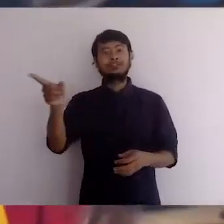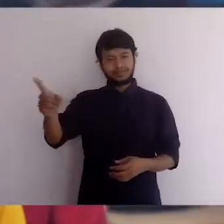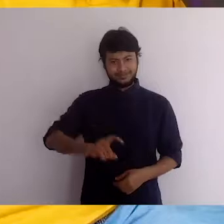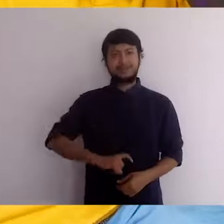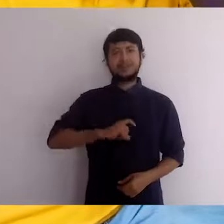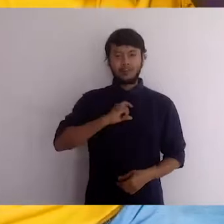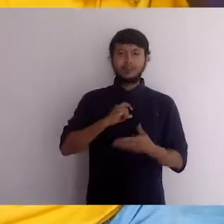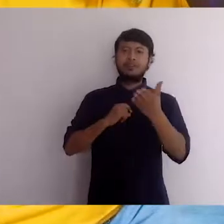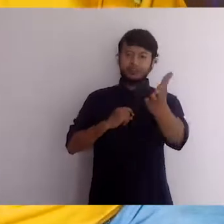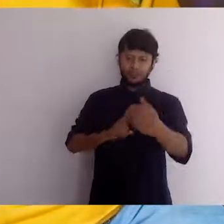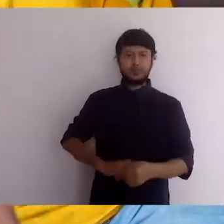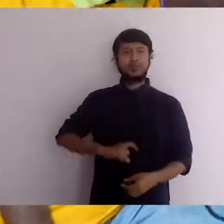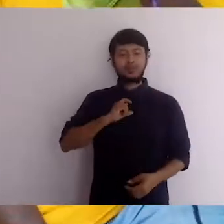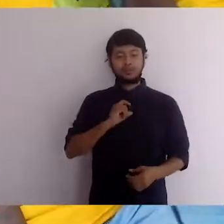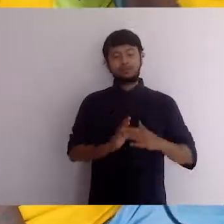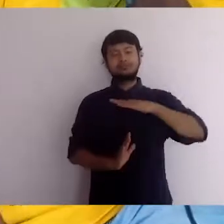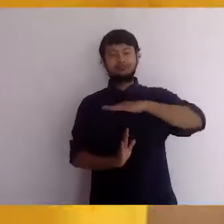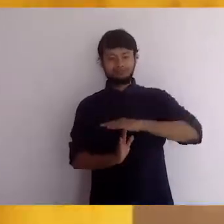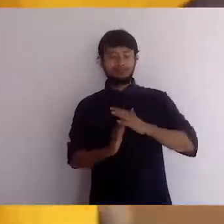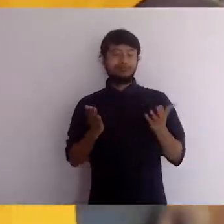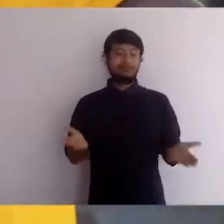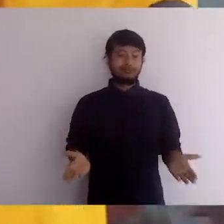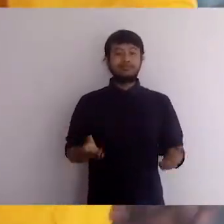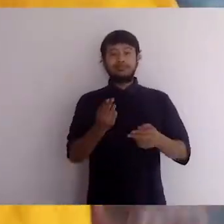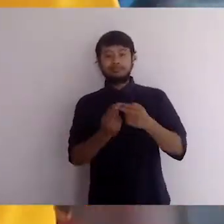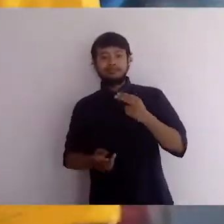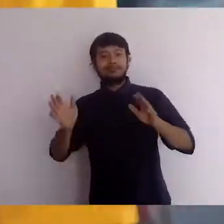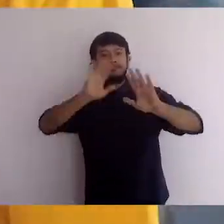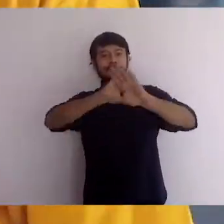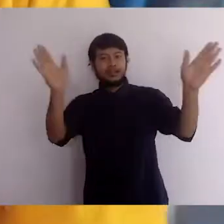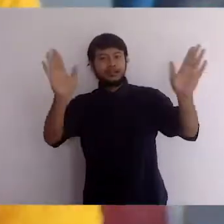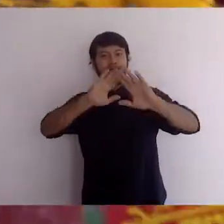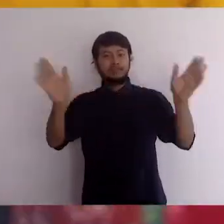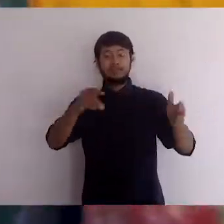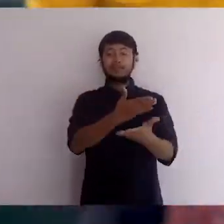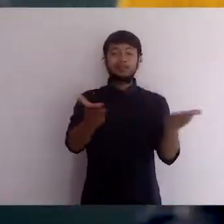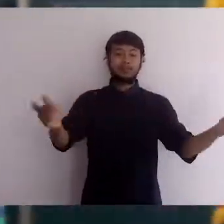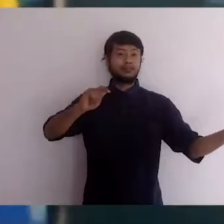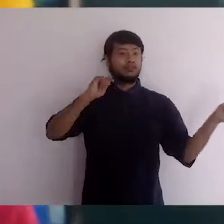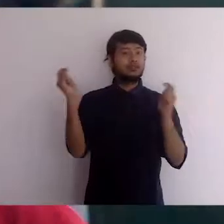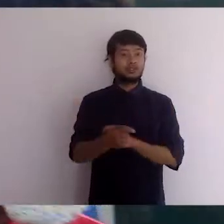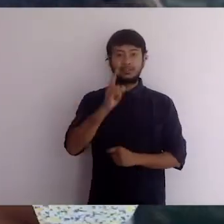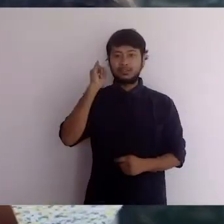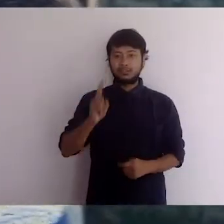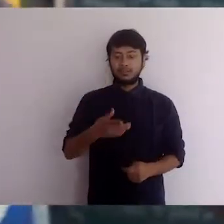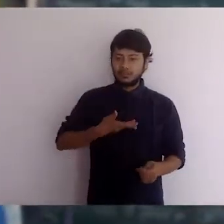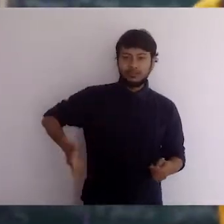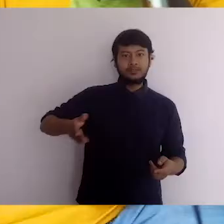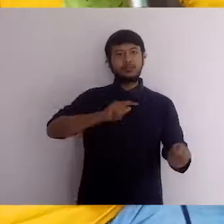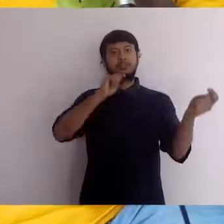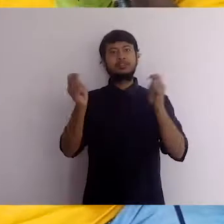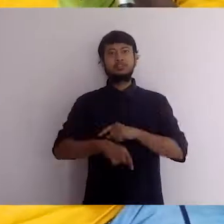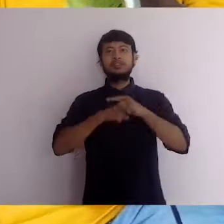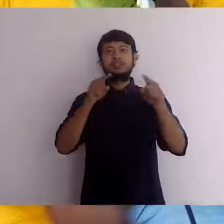शाना। एंड इट नाउ, सी यू टाटा बाय बाय सायोनारा। बदलाव लाना है, बदलाव हमको लाना है, दुनिया ये गूंगा अब आवाज दिलाना